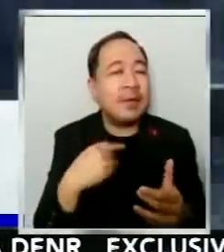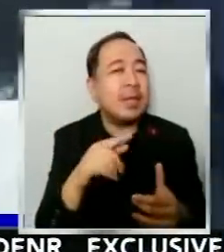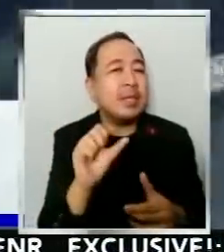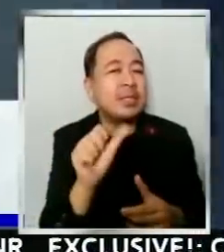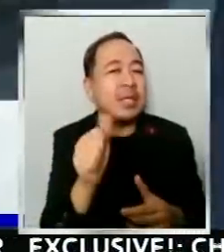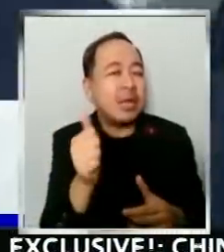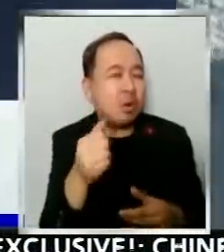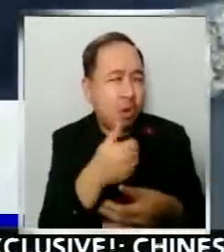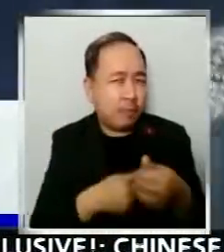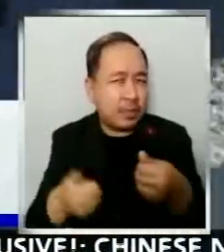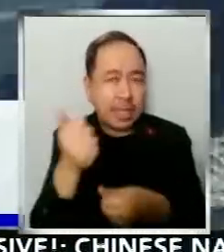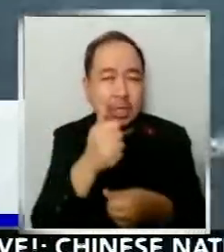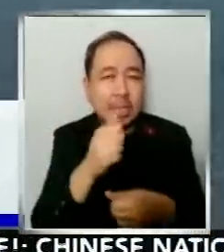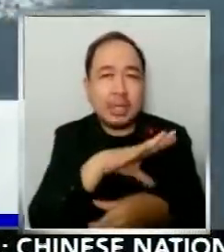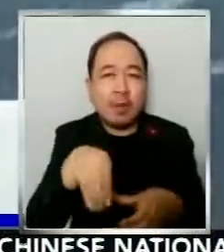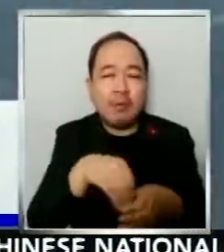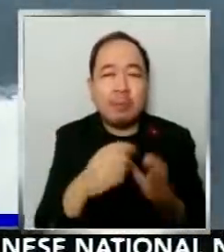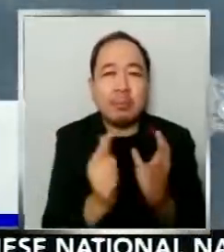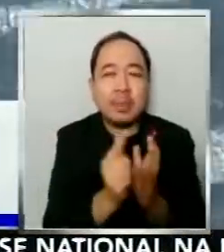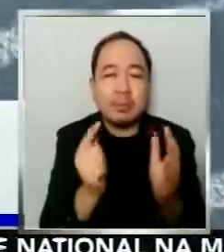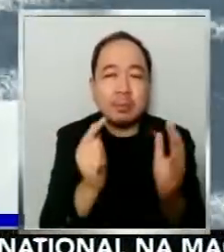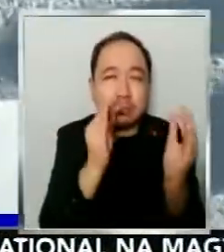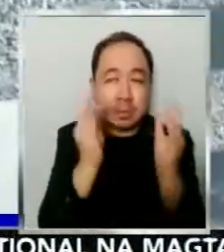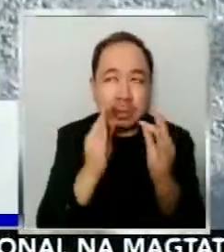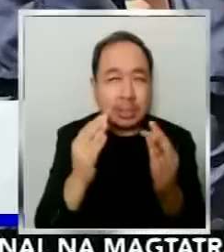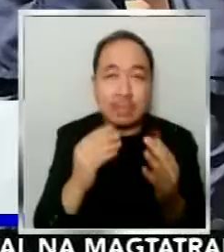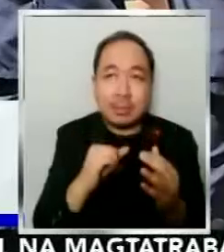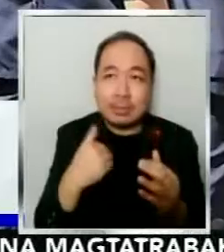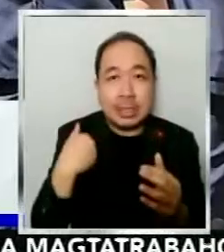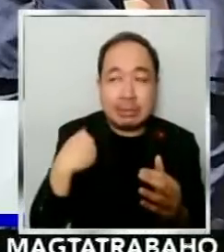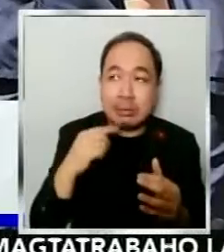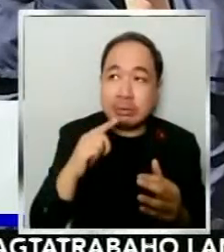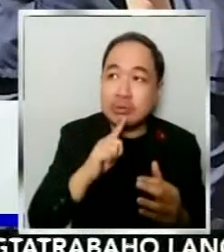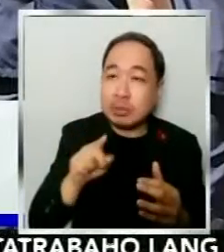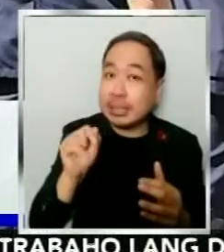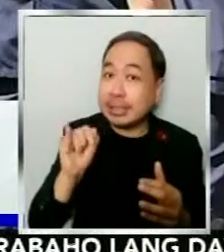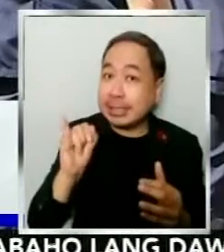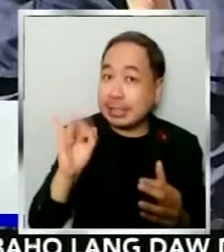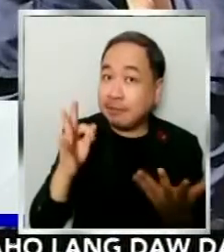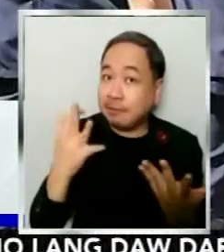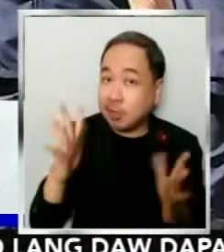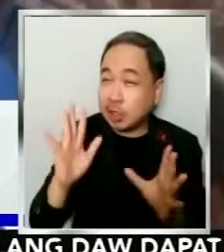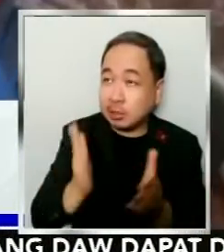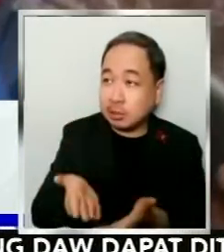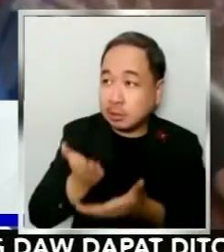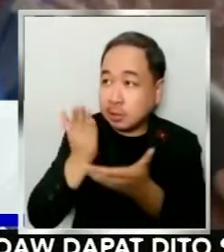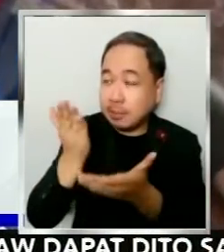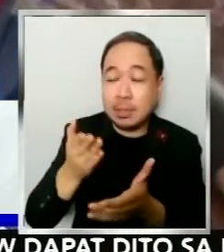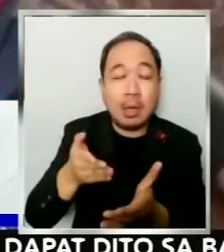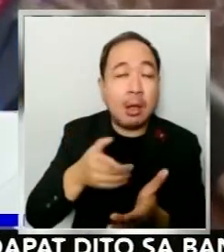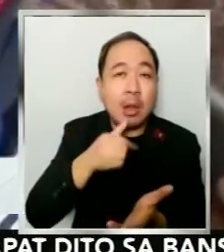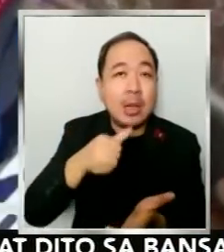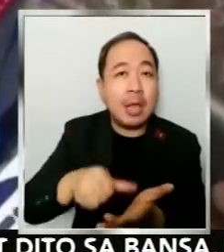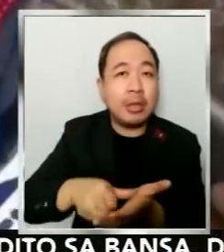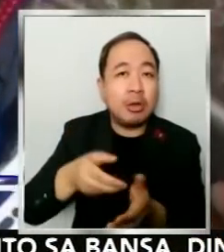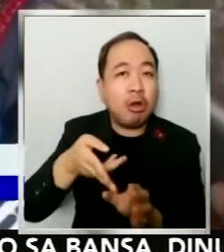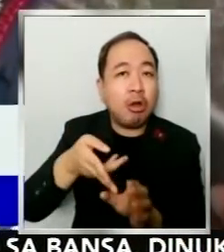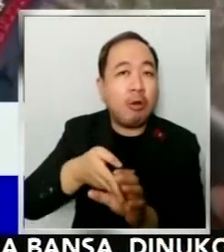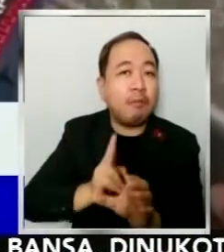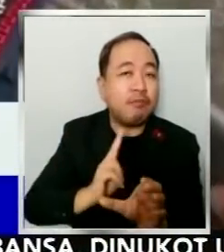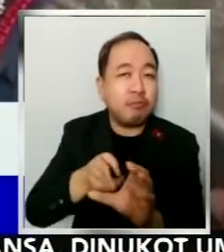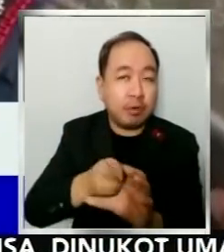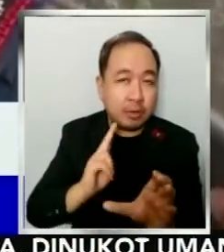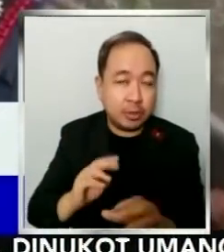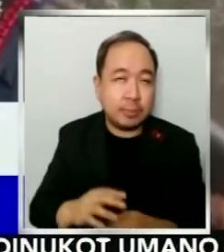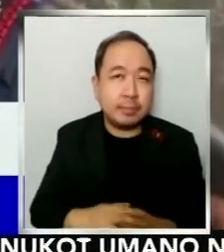malinaw kung kasama na sa mga nagsumiti na ng courtesy resignation ayon kay PNP Chief Rodolfo Azurin. So far, sinosort out pa po